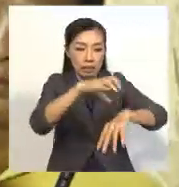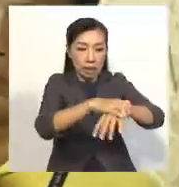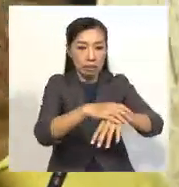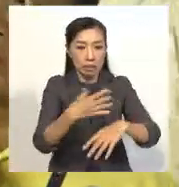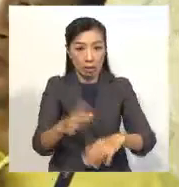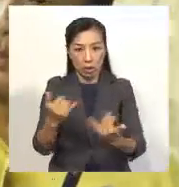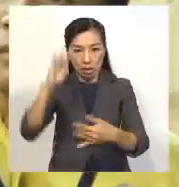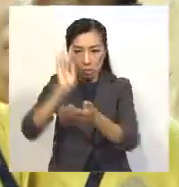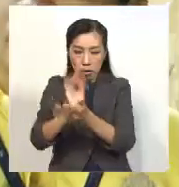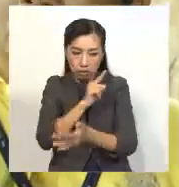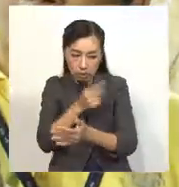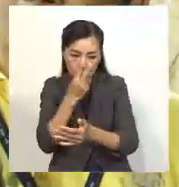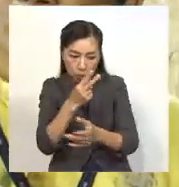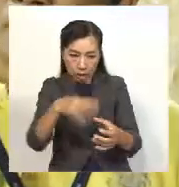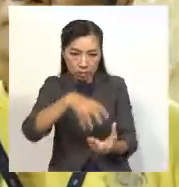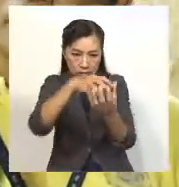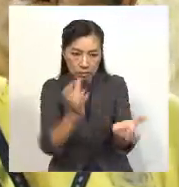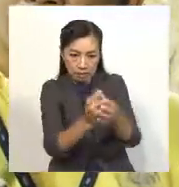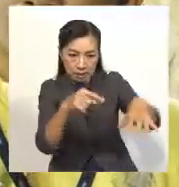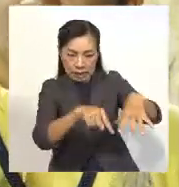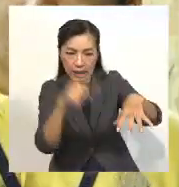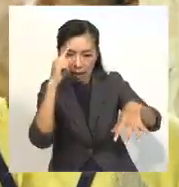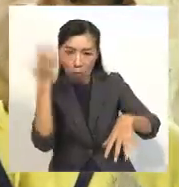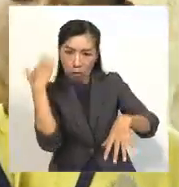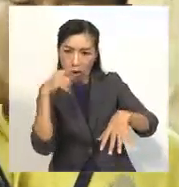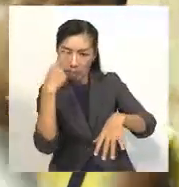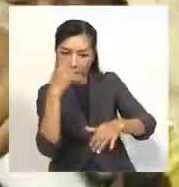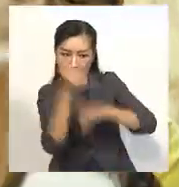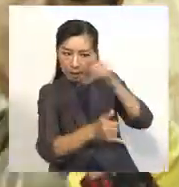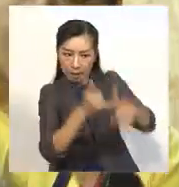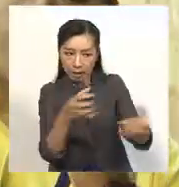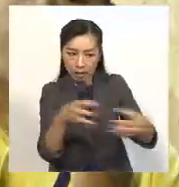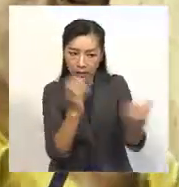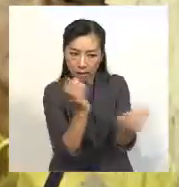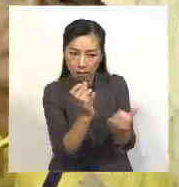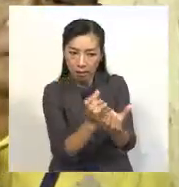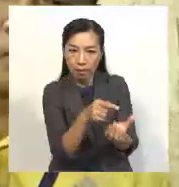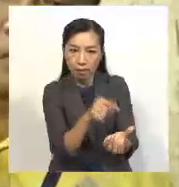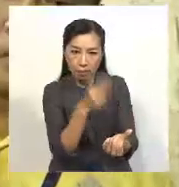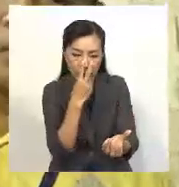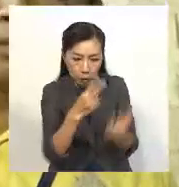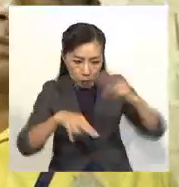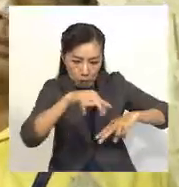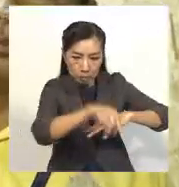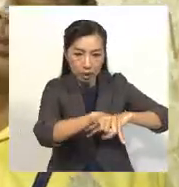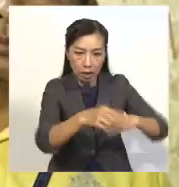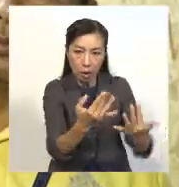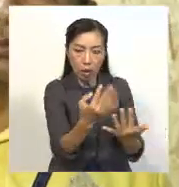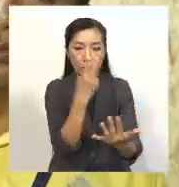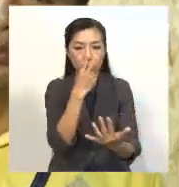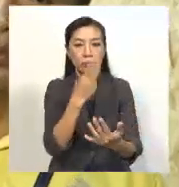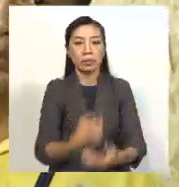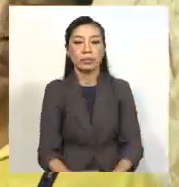ในวันเกิดเหตุมีคนอื่นอีกไหมที่มาเล่นซึ่งน่าจะมีนะครับดูจากภาพแต่ลักษณะอาจจะเห็นแค่ไหนอย่างไรก็ต้องตามออกมาที